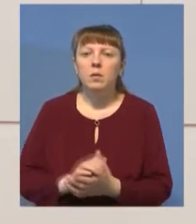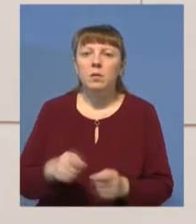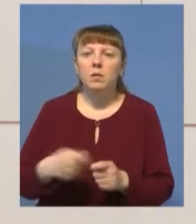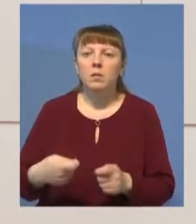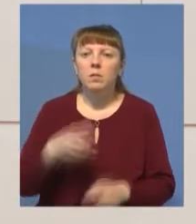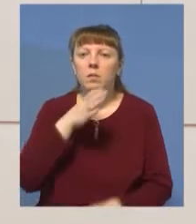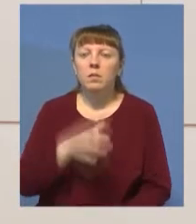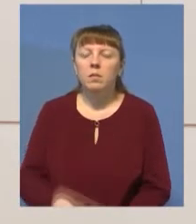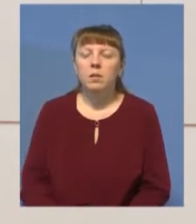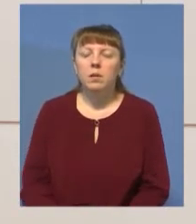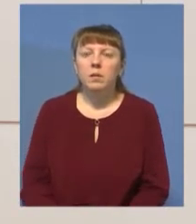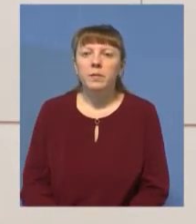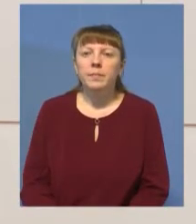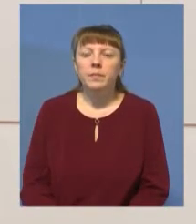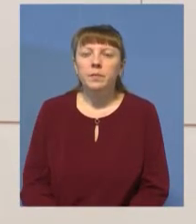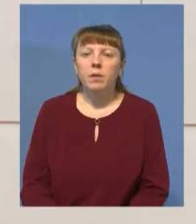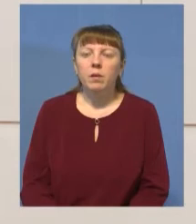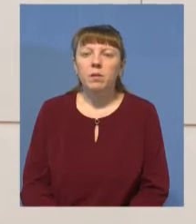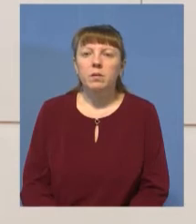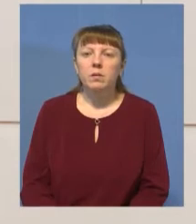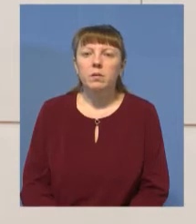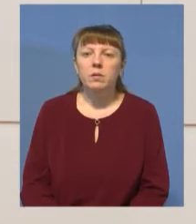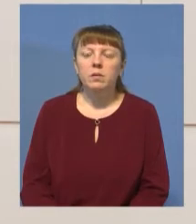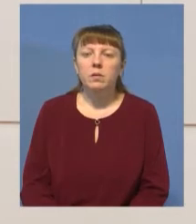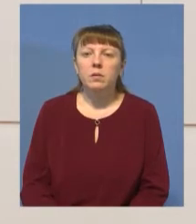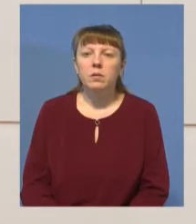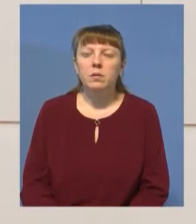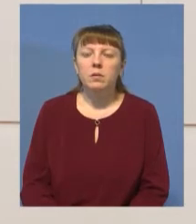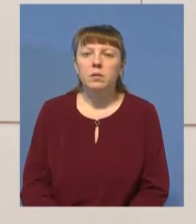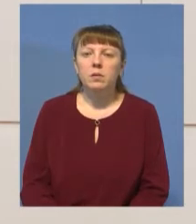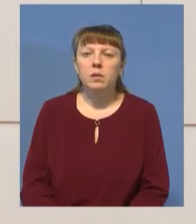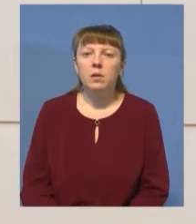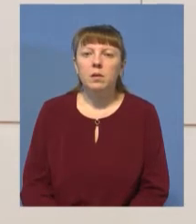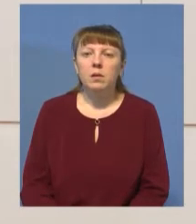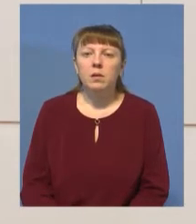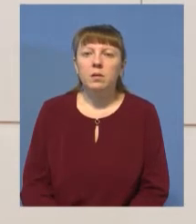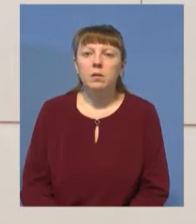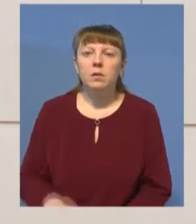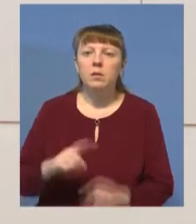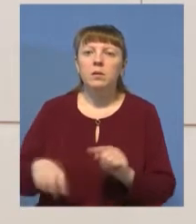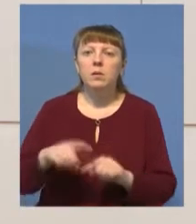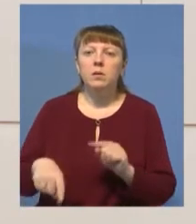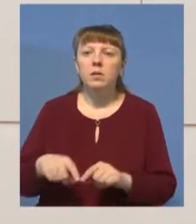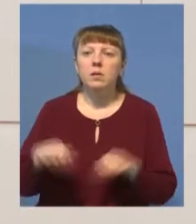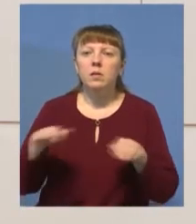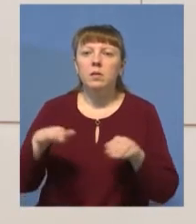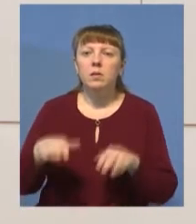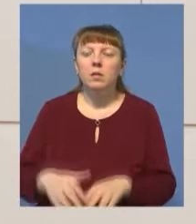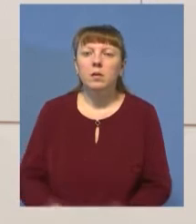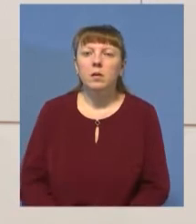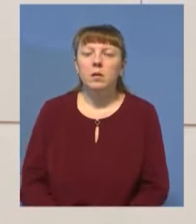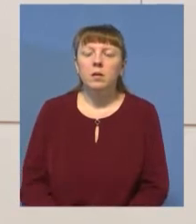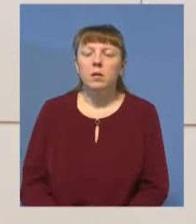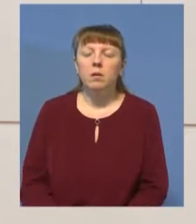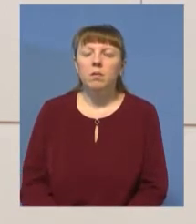затягивали свое время, не тратили свои нервы, свое здоровье, и все-таки для того, чтобы быстрее все это урегулировать. Да,